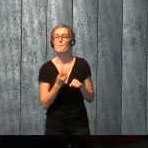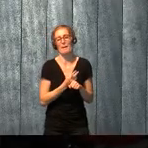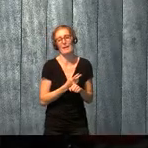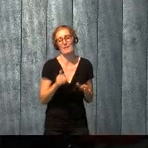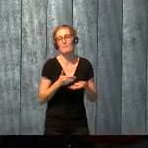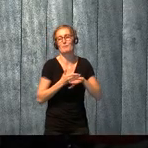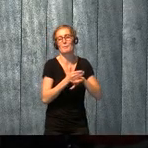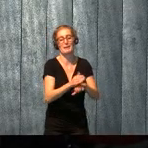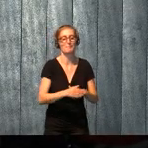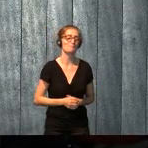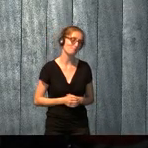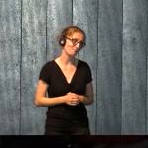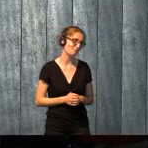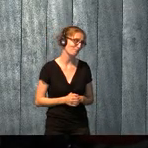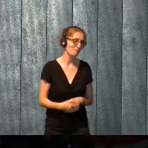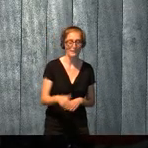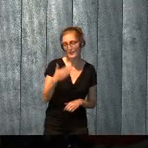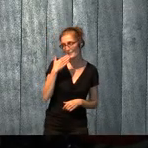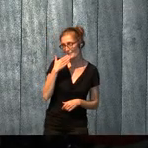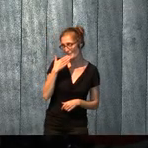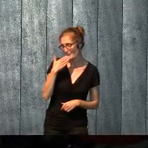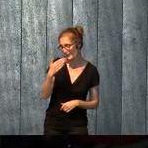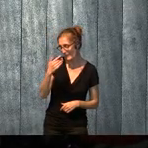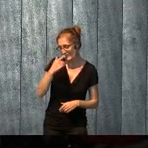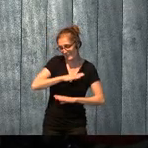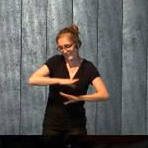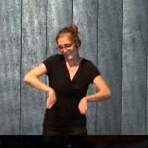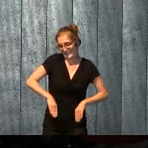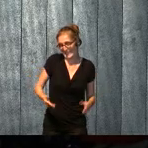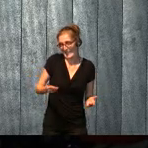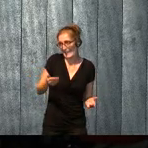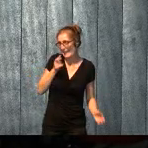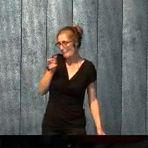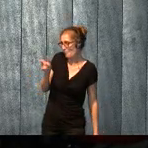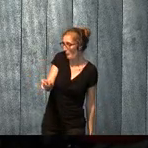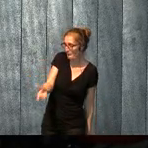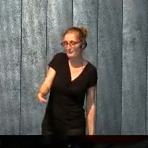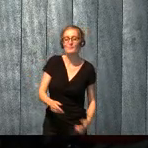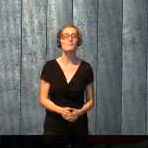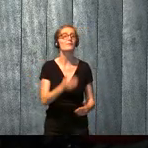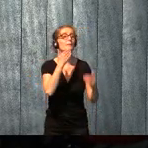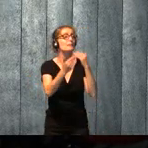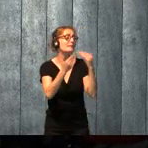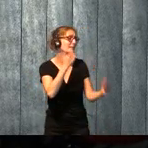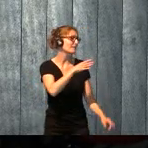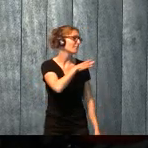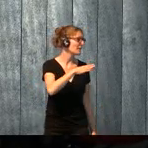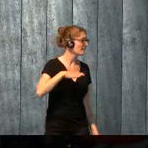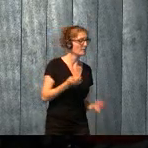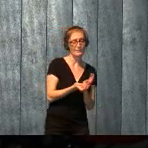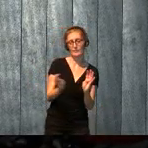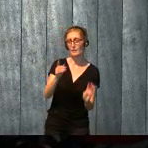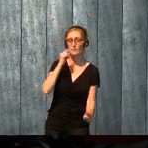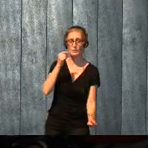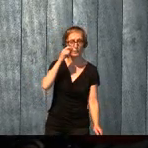Merci de ce mot qui ne peut pas avoir de suite. C'est le dernier pour aujourd'hui. Écoutez, vraiment, je vous remercie, madame, messieurs, de nous avoir amené